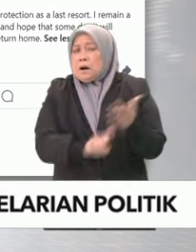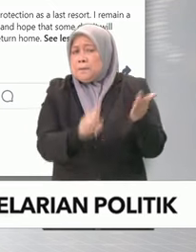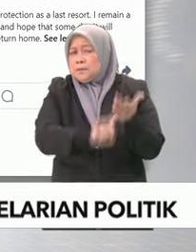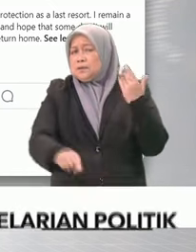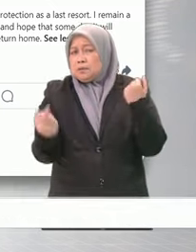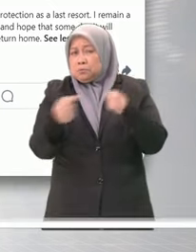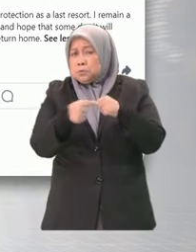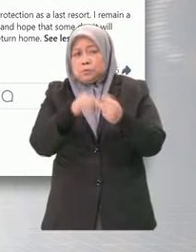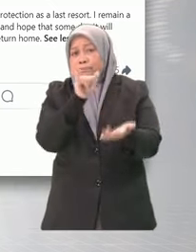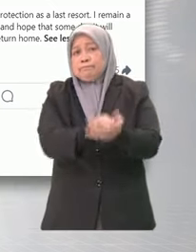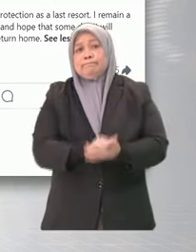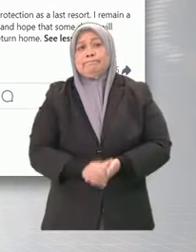dakwaan itu